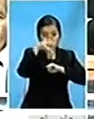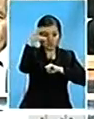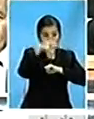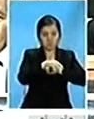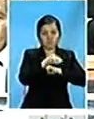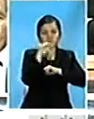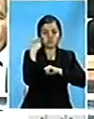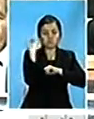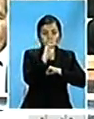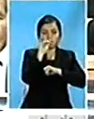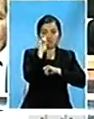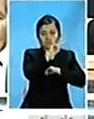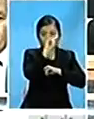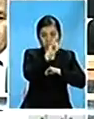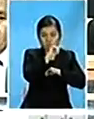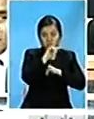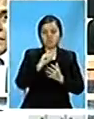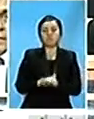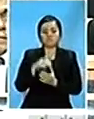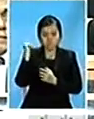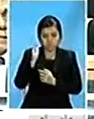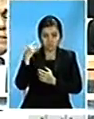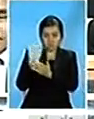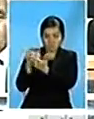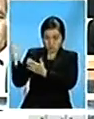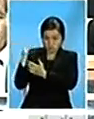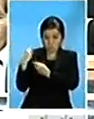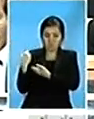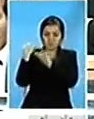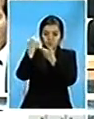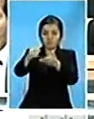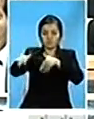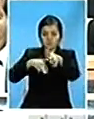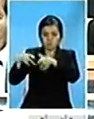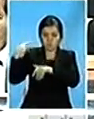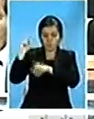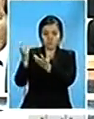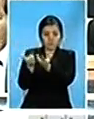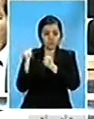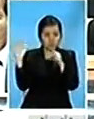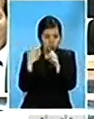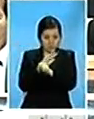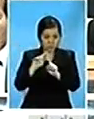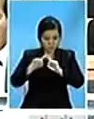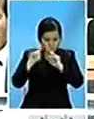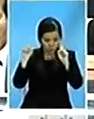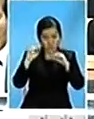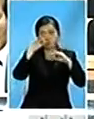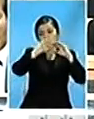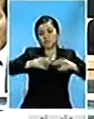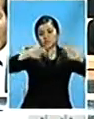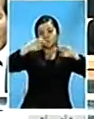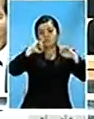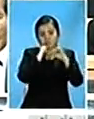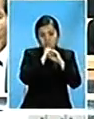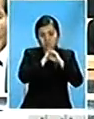ชน์ต่อพี่น้องประชาชนที่แท้จริงแต่พอรัฐบาลเริ่มขับเคลื่อนโครงการผมก็เริ่มเป็นห่วงว่า